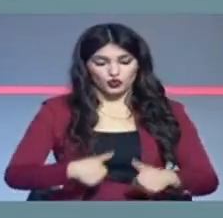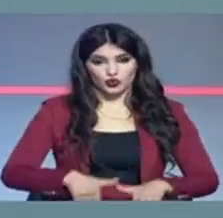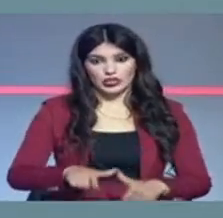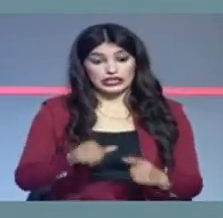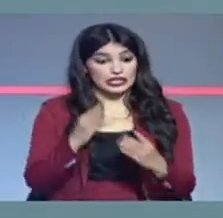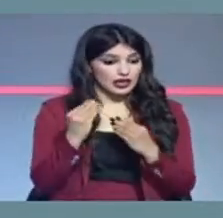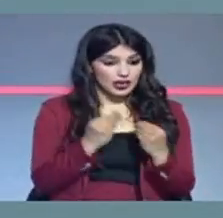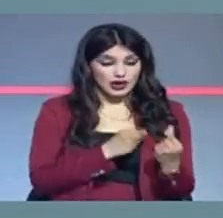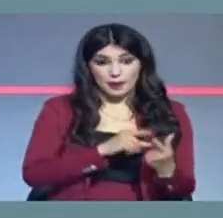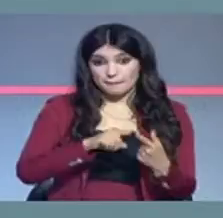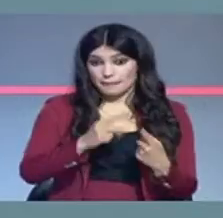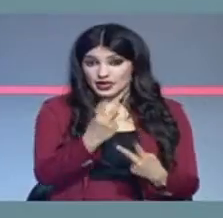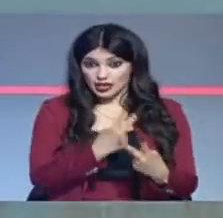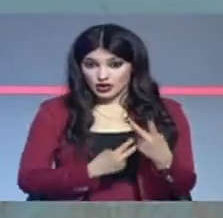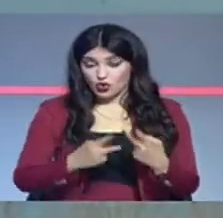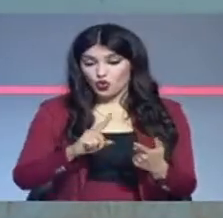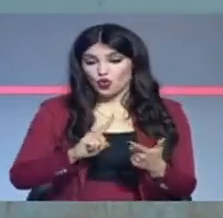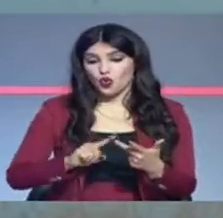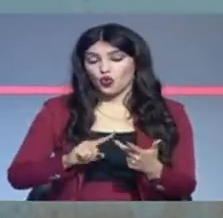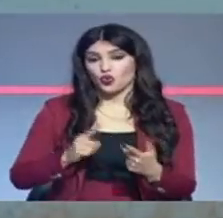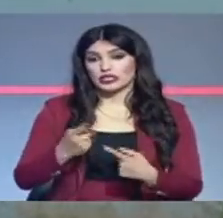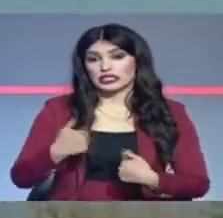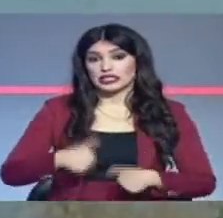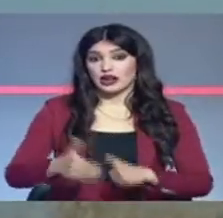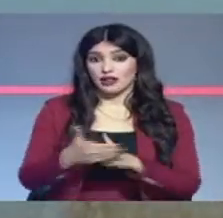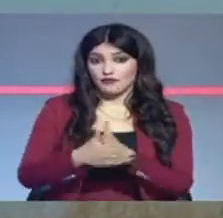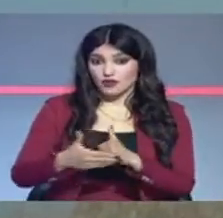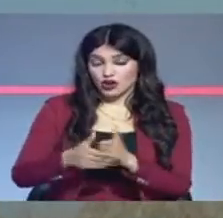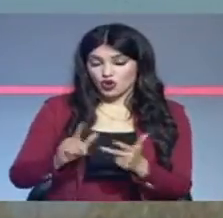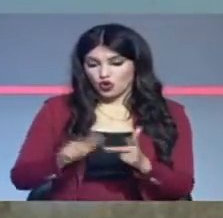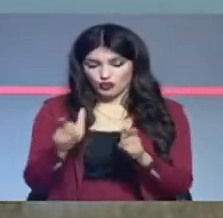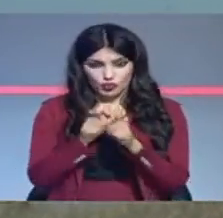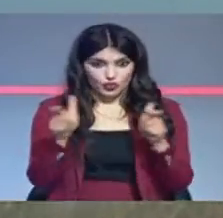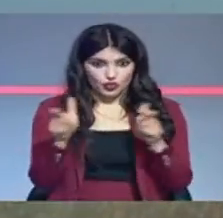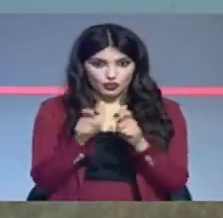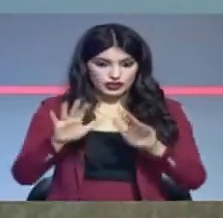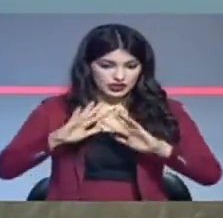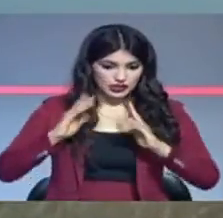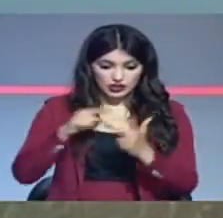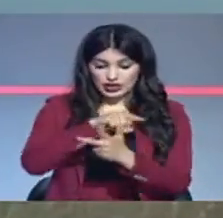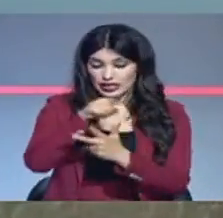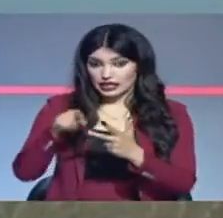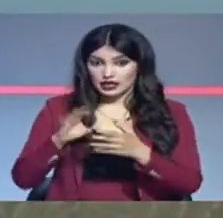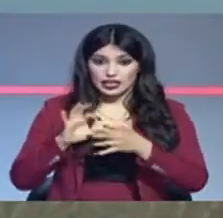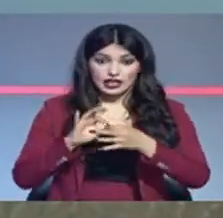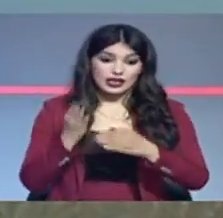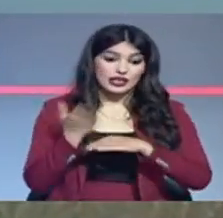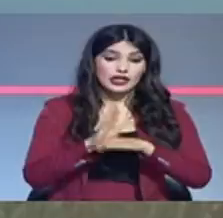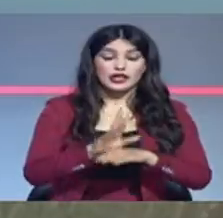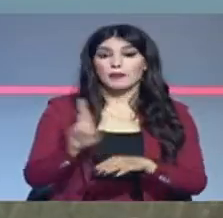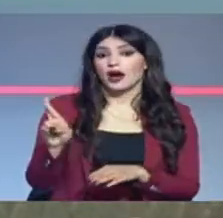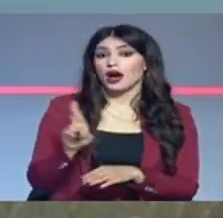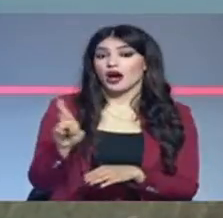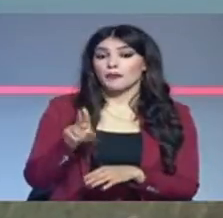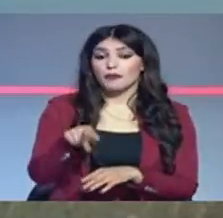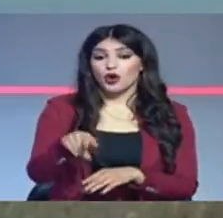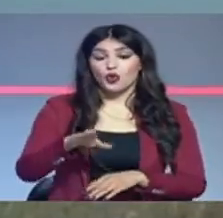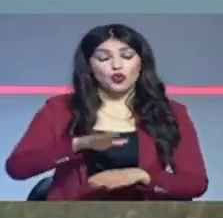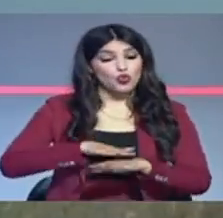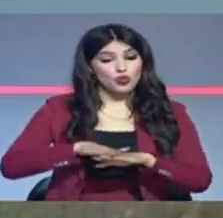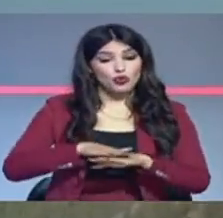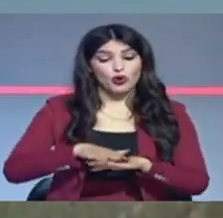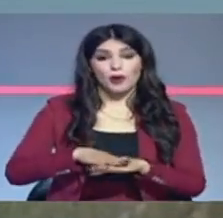والبيئه بالنيابه وزير الفلاحه هذا والمؤسسات العموميه ذات الصله بتقديم تقرير بخصوص تلوث مياه